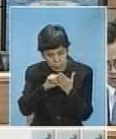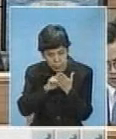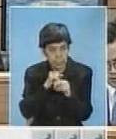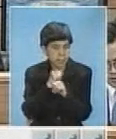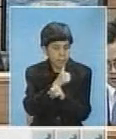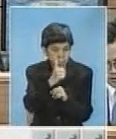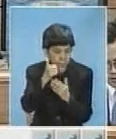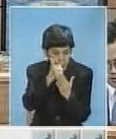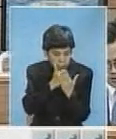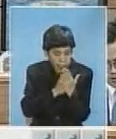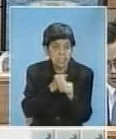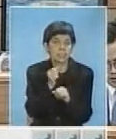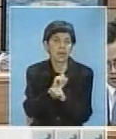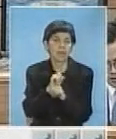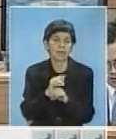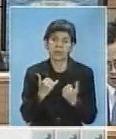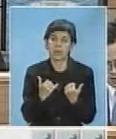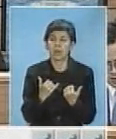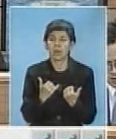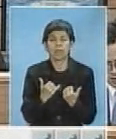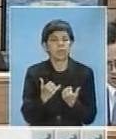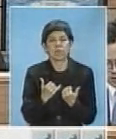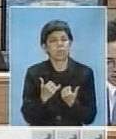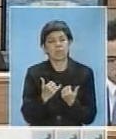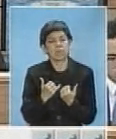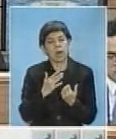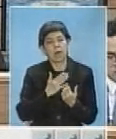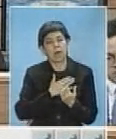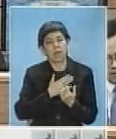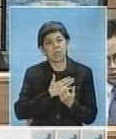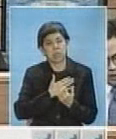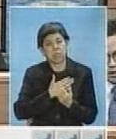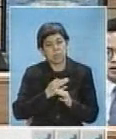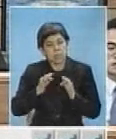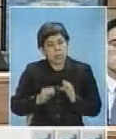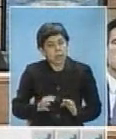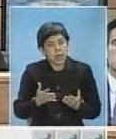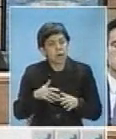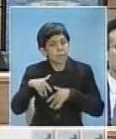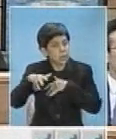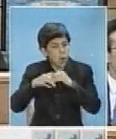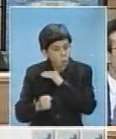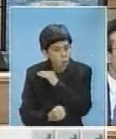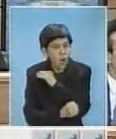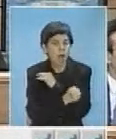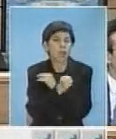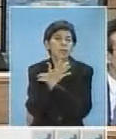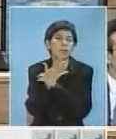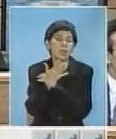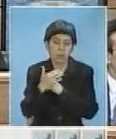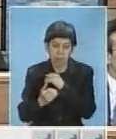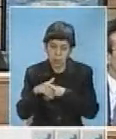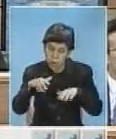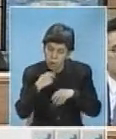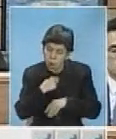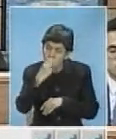มขึ้นอย่างไรหรือไม่แต่อำนาจนี้ถูกริดรอนจากพวกเราไปประชาชนไม่มีโอกาสที่จะให้ตัวแทนของประช